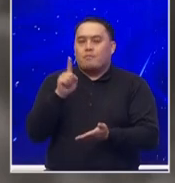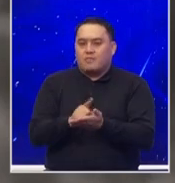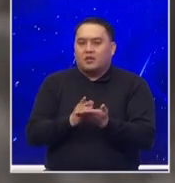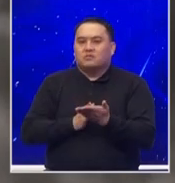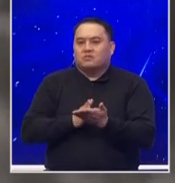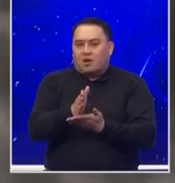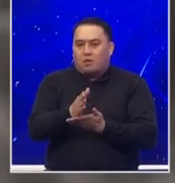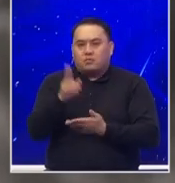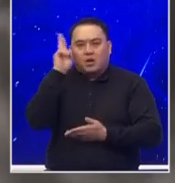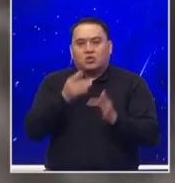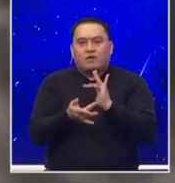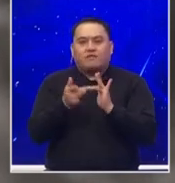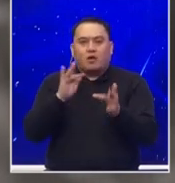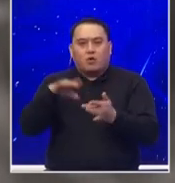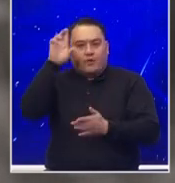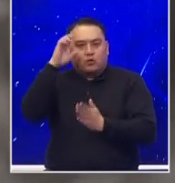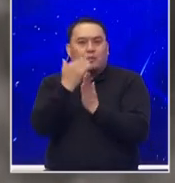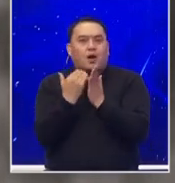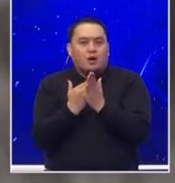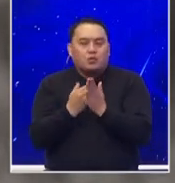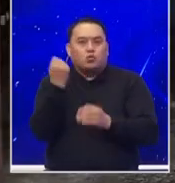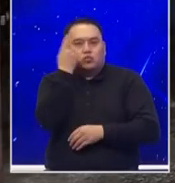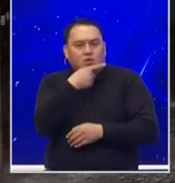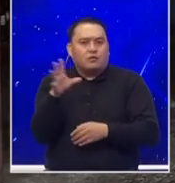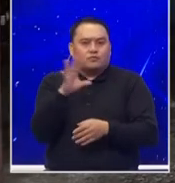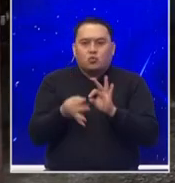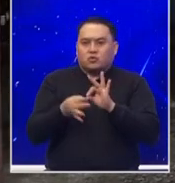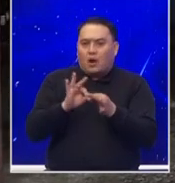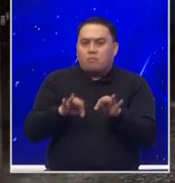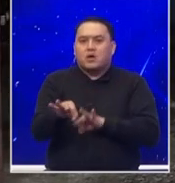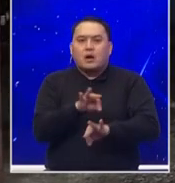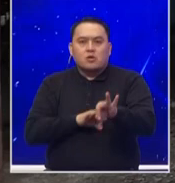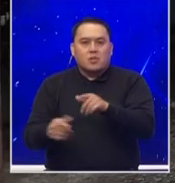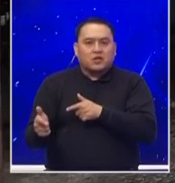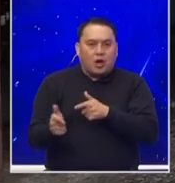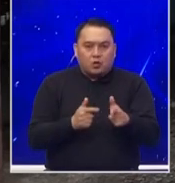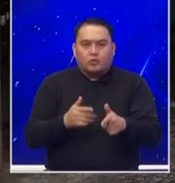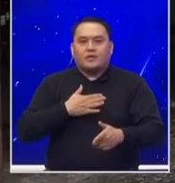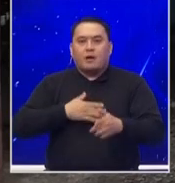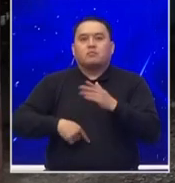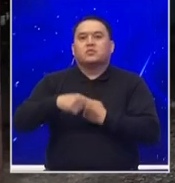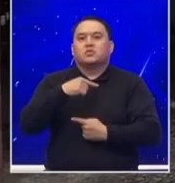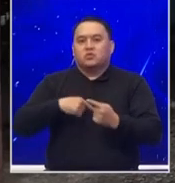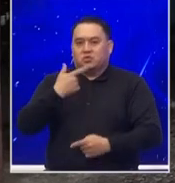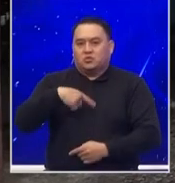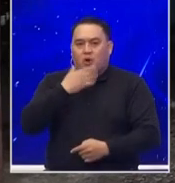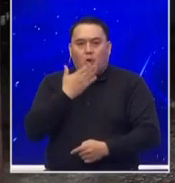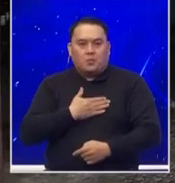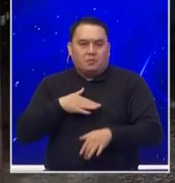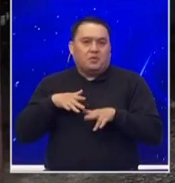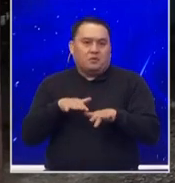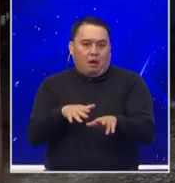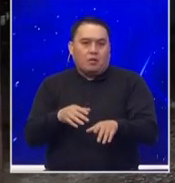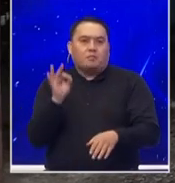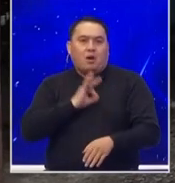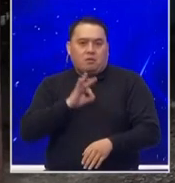дальше. Прочитал в интернете про госпрограмму, разузнал все, подготовил проект, и вот я бизнесмен. Сейчас я занимаюсь любимым делом, получая